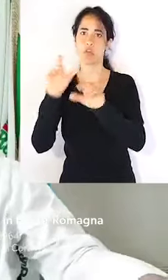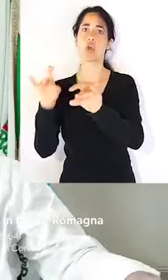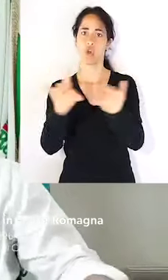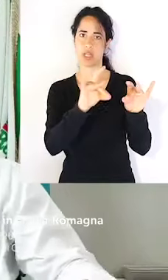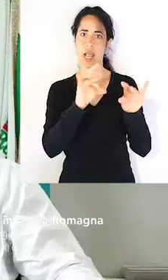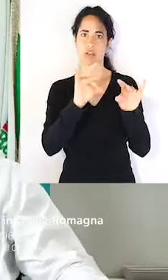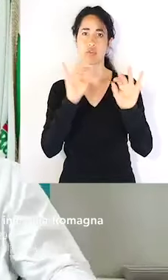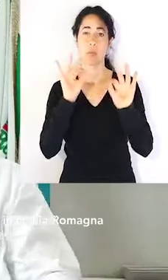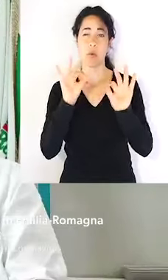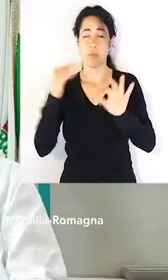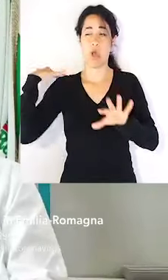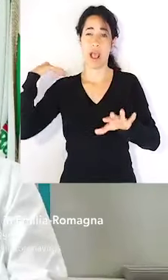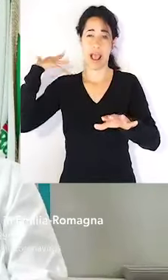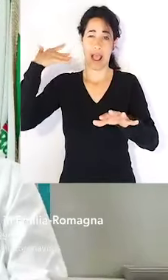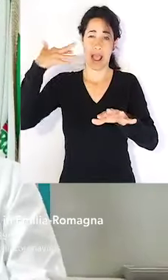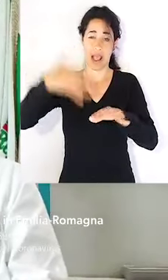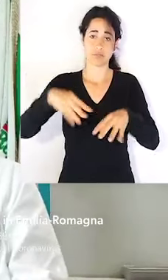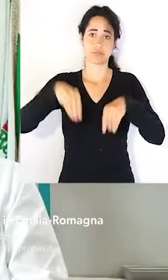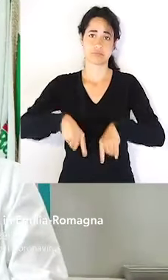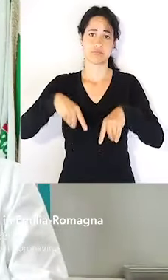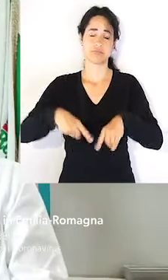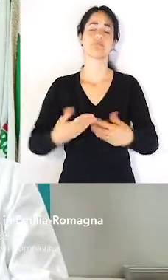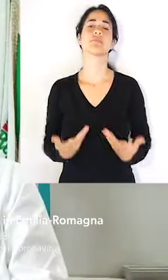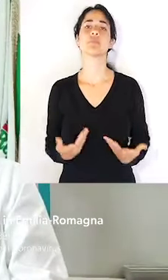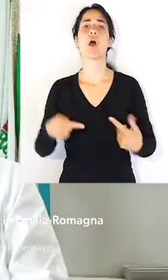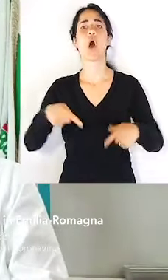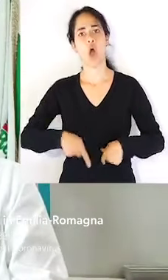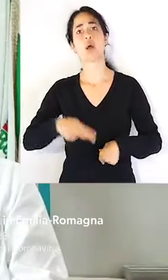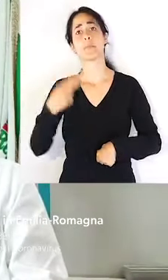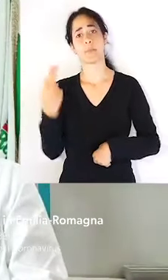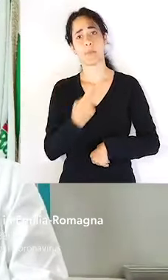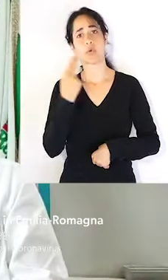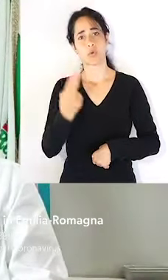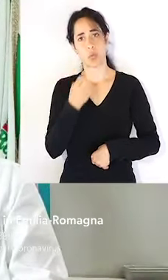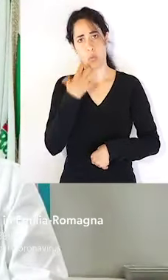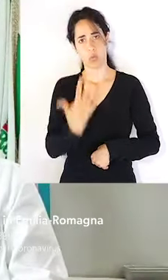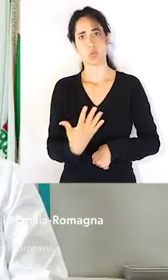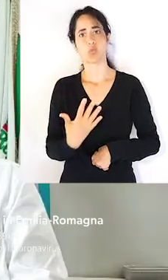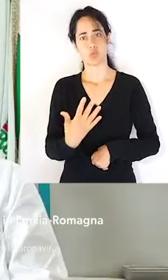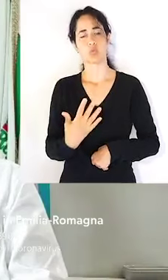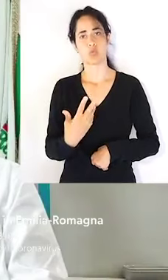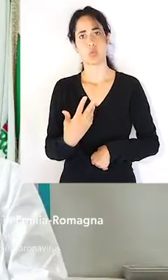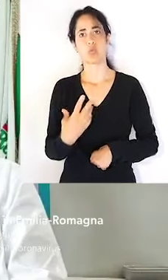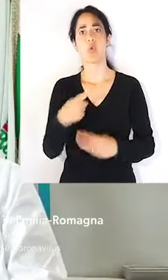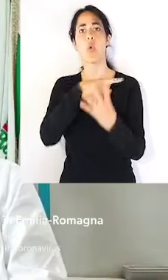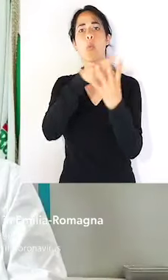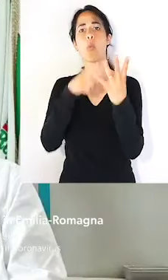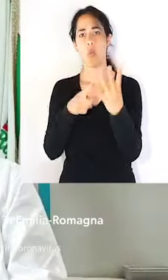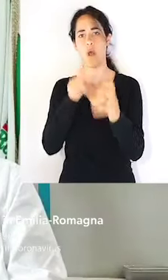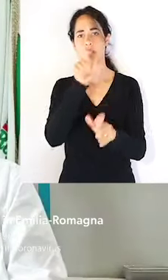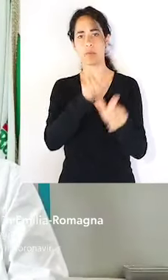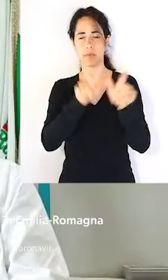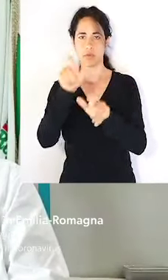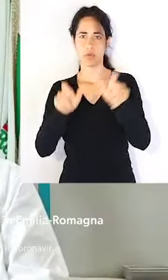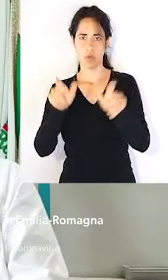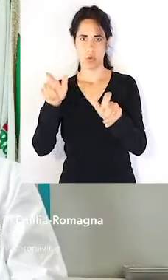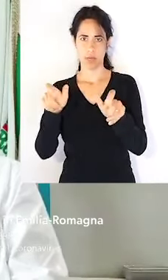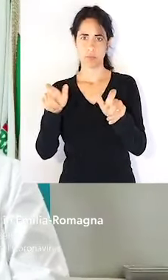27.928. Anche oggi abbiamo avuto dei decessi, delle persone che hanno perso la vita, sono